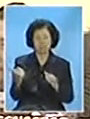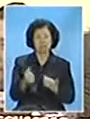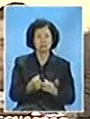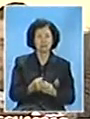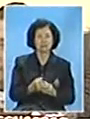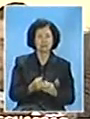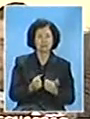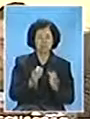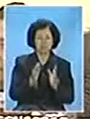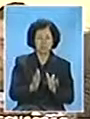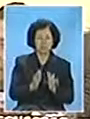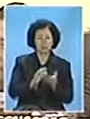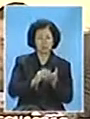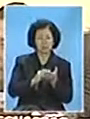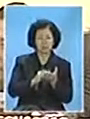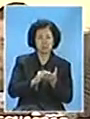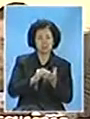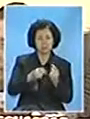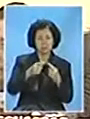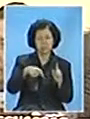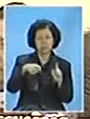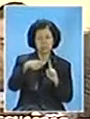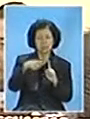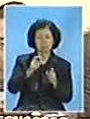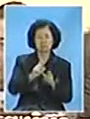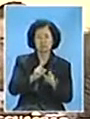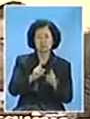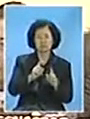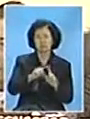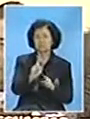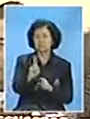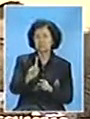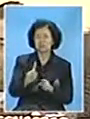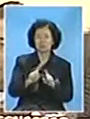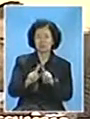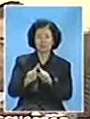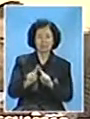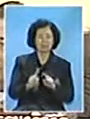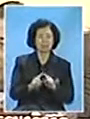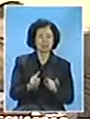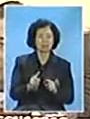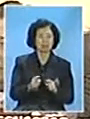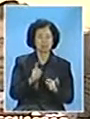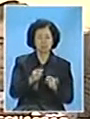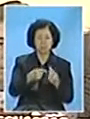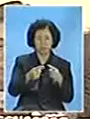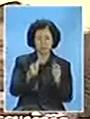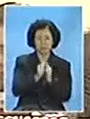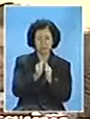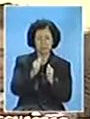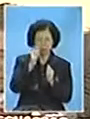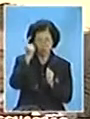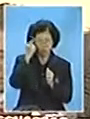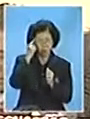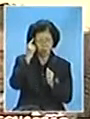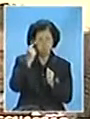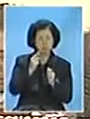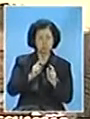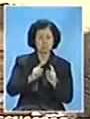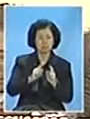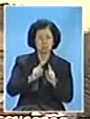องที่เรียนที่ต่างที่มาต่างๆอะไรแต่ละอย่างนี้นะครับผมว่าจริงๆแล้วก็พึ่งพากับความรู้แต่ความหลากหลายของมันเนี่